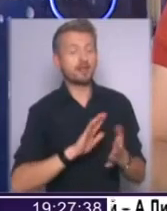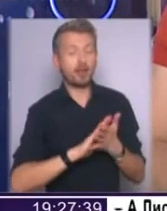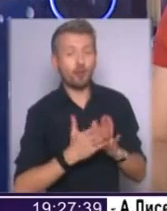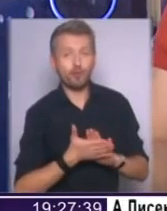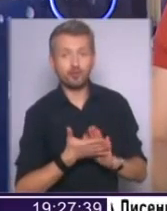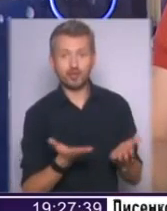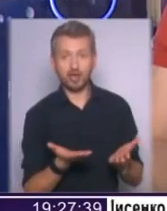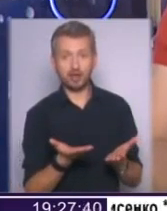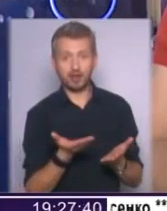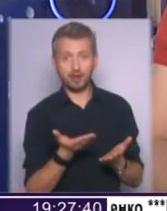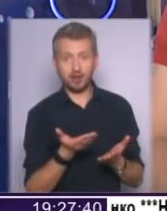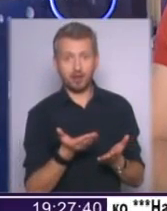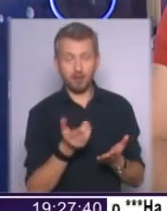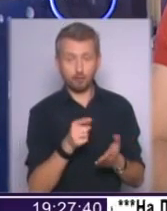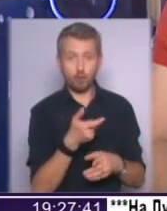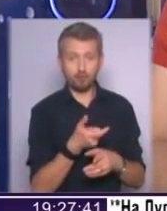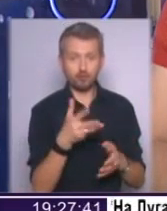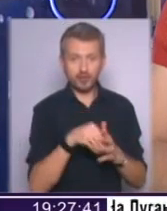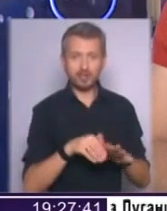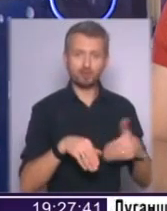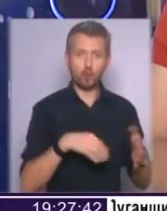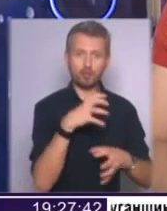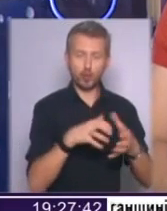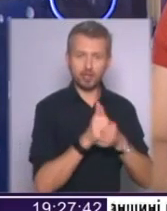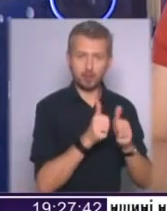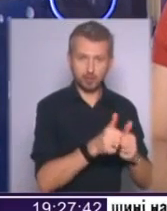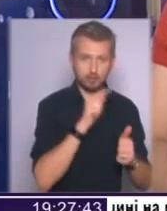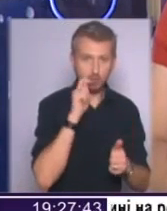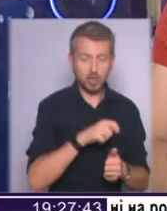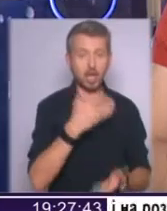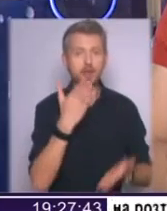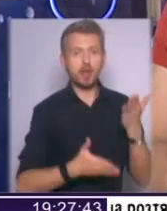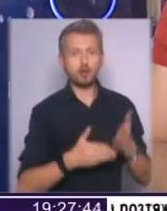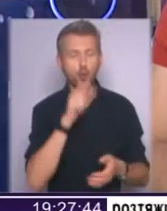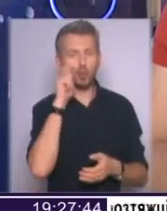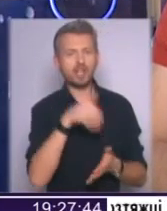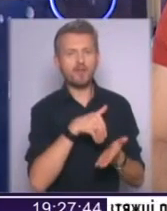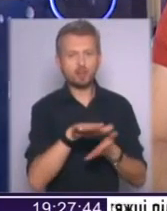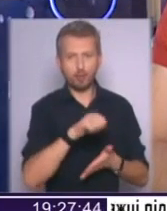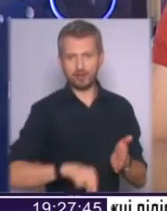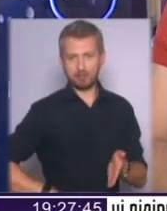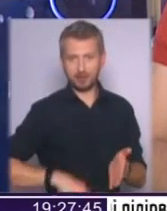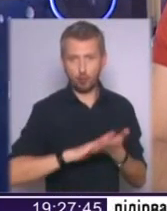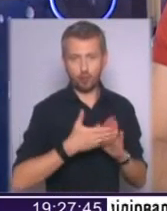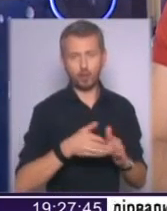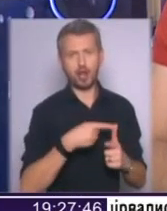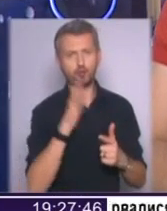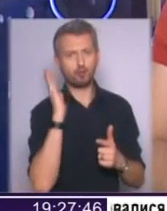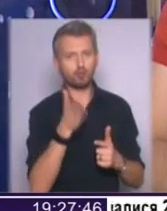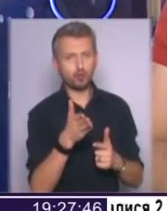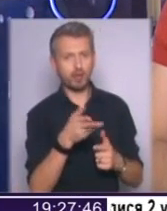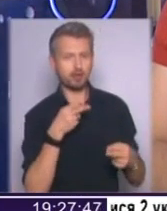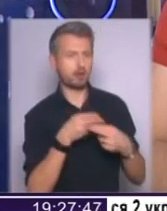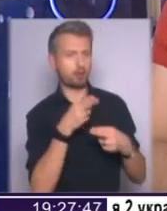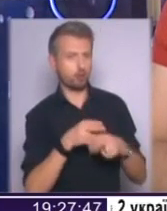тому числі з боку міжнародних партнерів України, що якщо Україна відмовиться від Мінських угод, або навіть буде намагатися їх якось подальшому